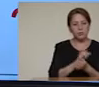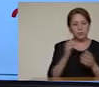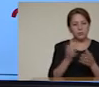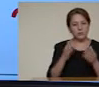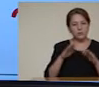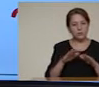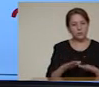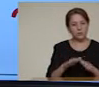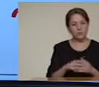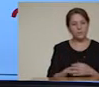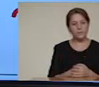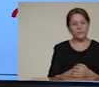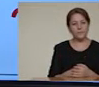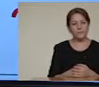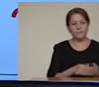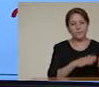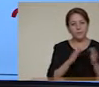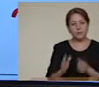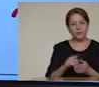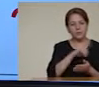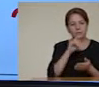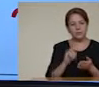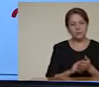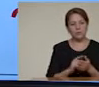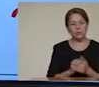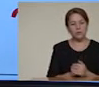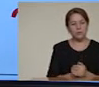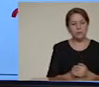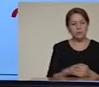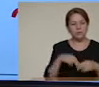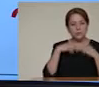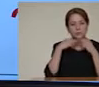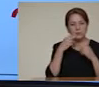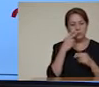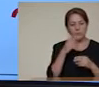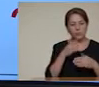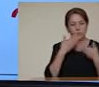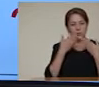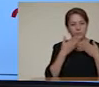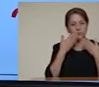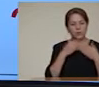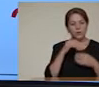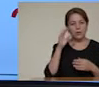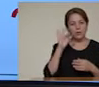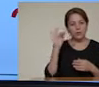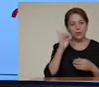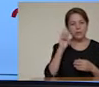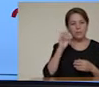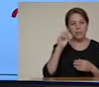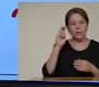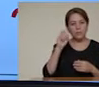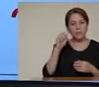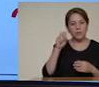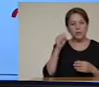ekan. Keyingi savolimizga o'tamiz. Diqqat qiling, o'qiyman. Tarixiy manbalar